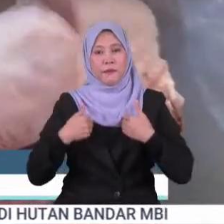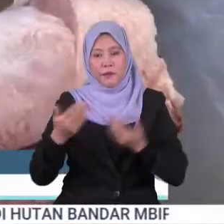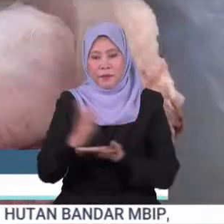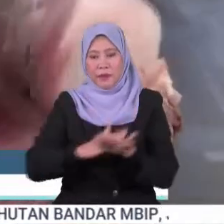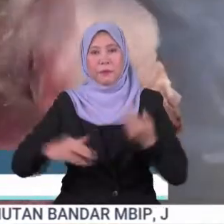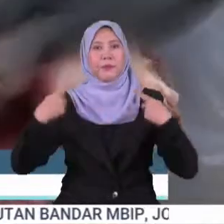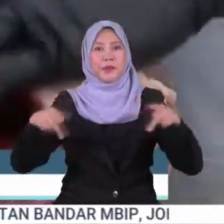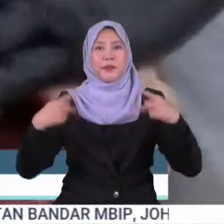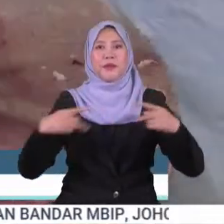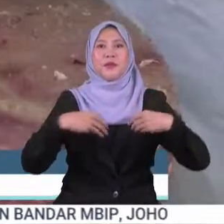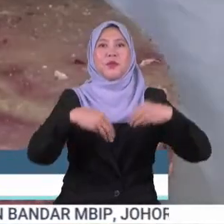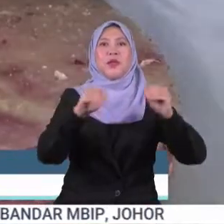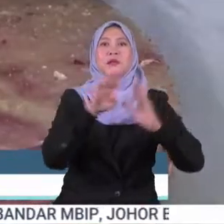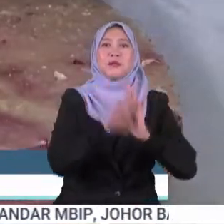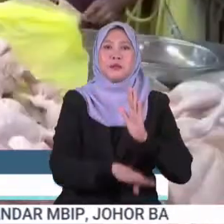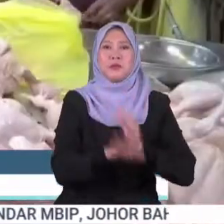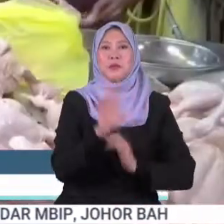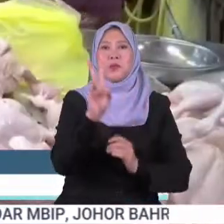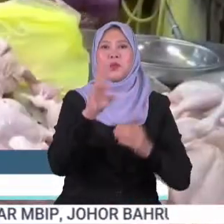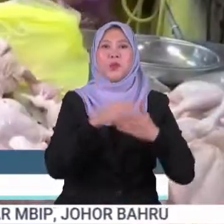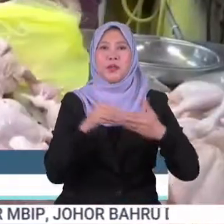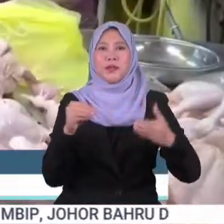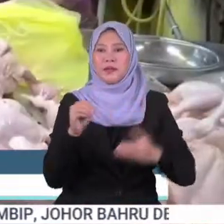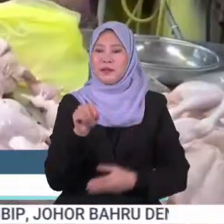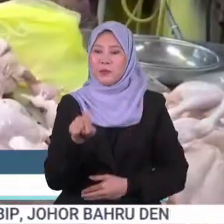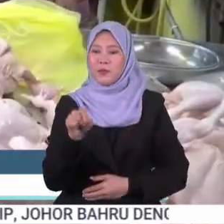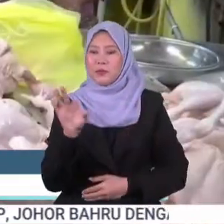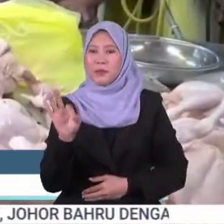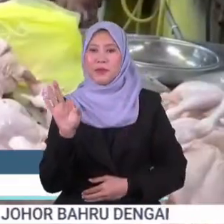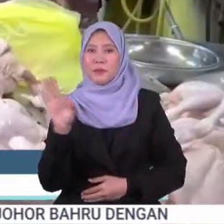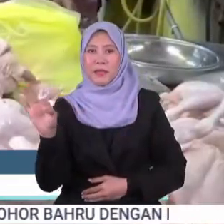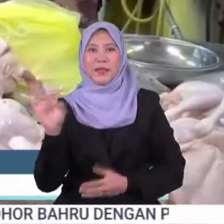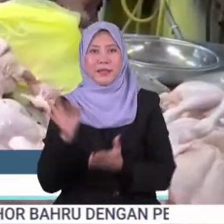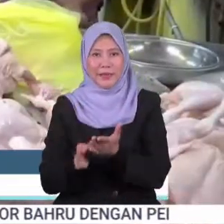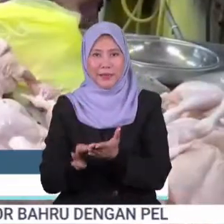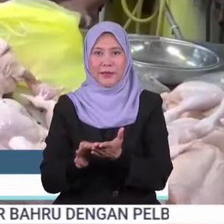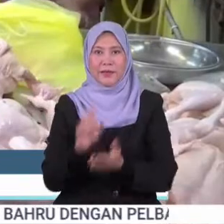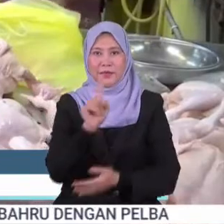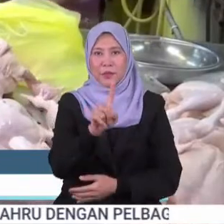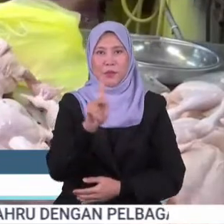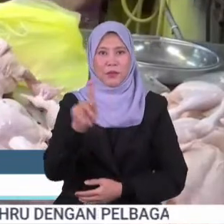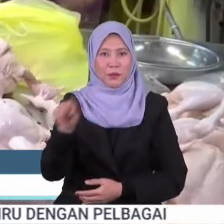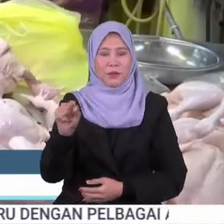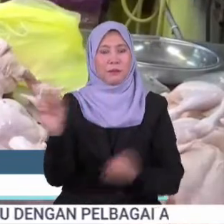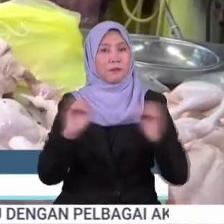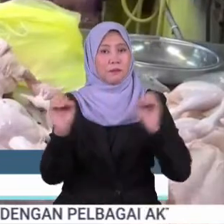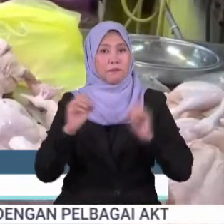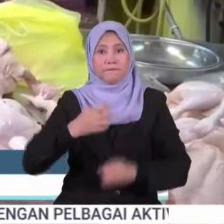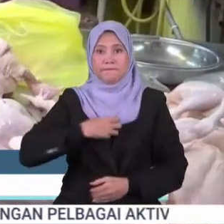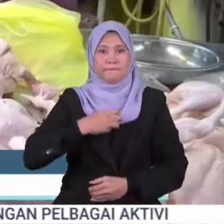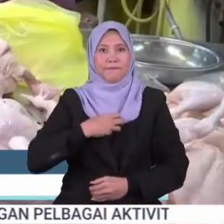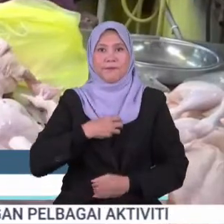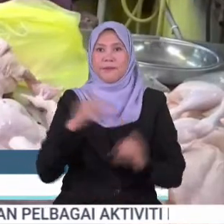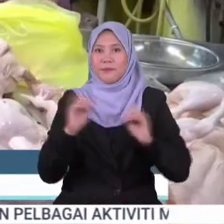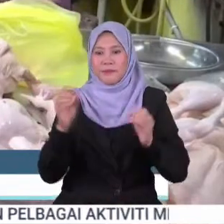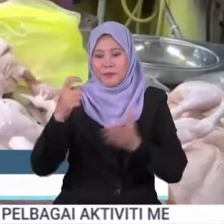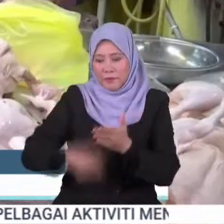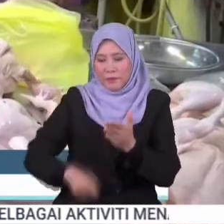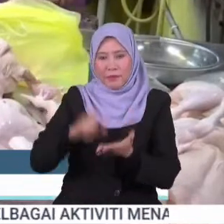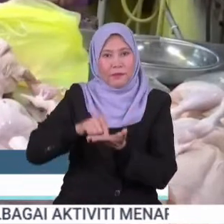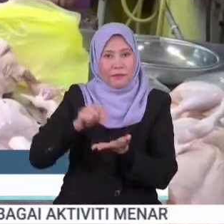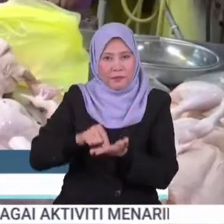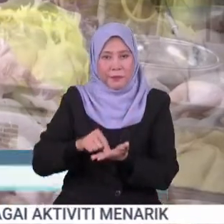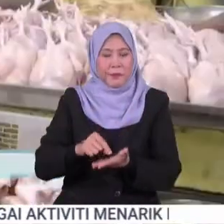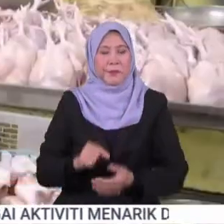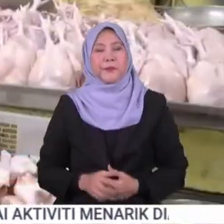promis yang menjual dengan harga serendah RM7.99 sekilogram. Setakat ini, tiada aduan rasmi berkait harga ayam